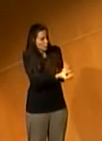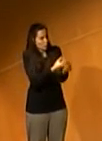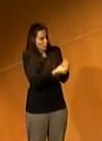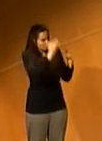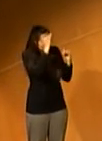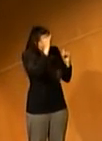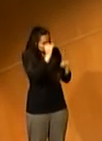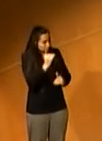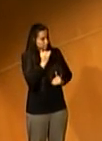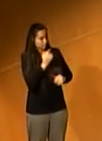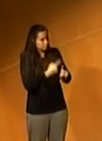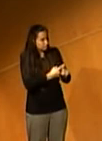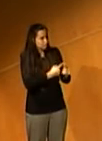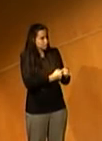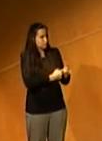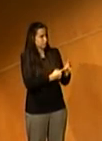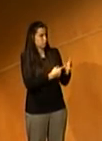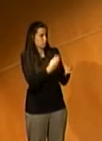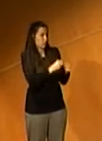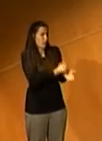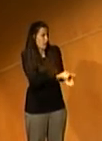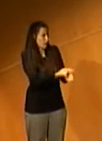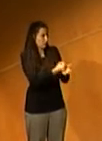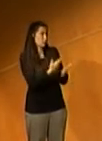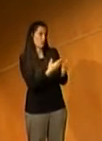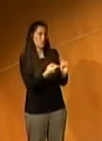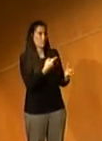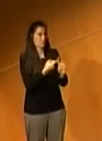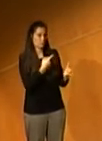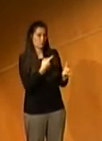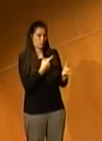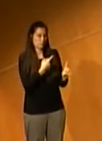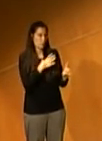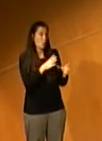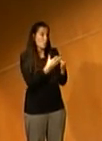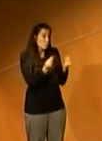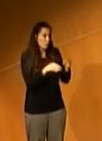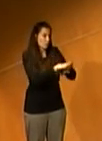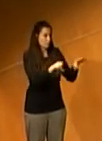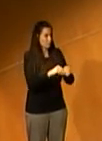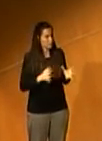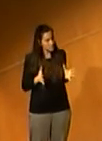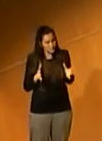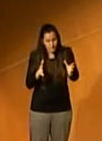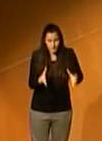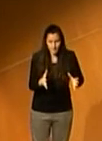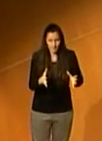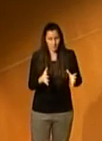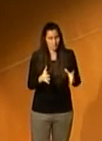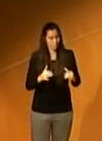donner. Et ça aussi, c'est très important. Il y a beaucoup de familles très investies souvent avec des élèves en situation de